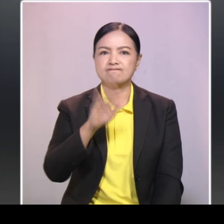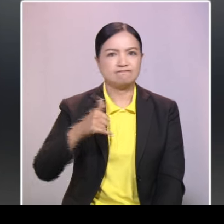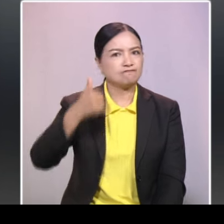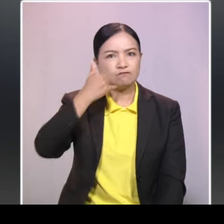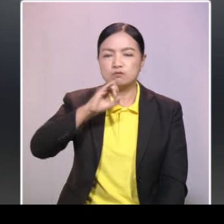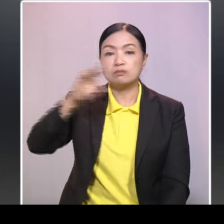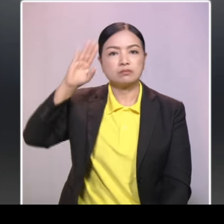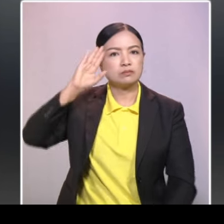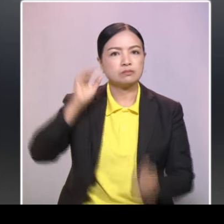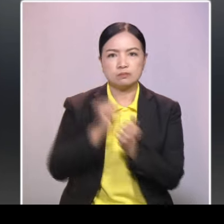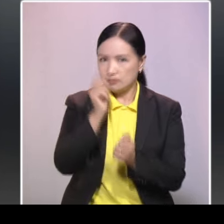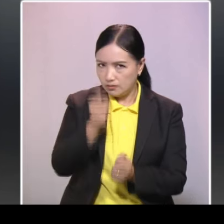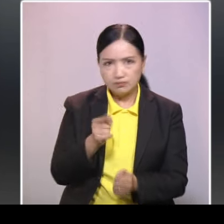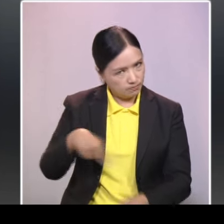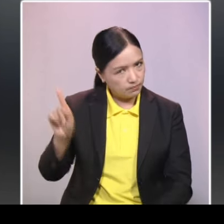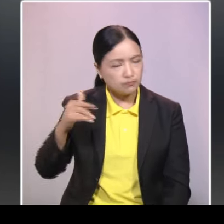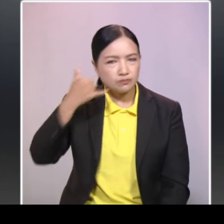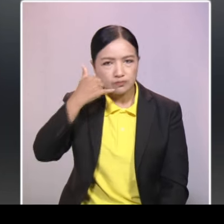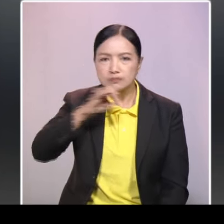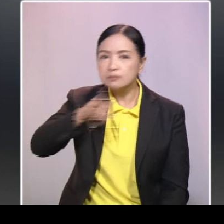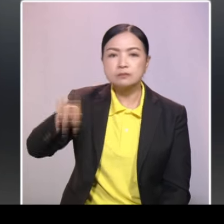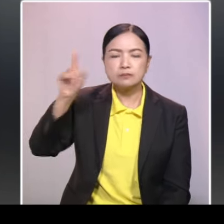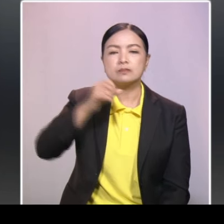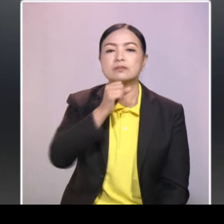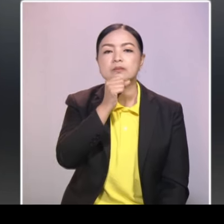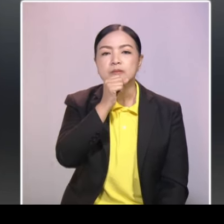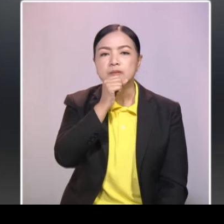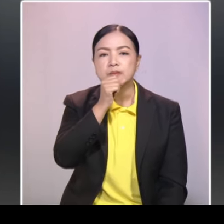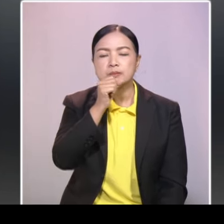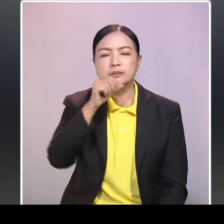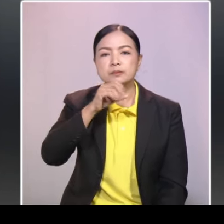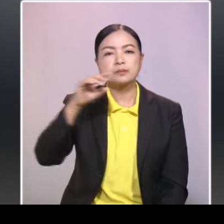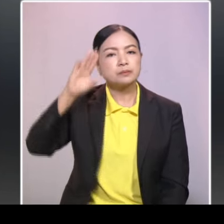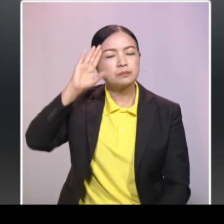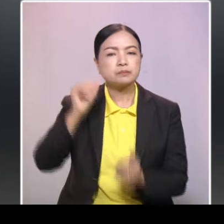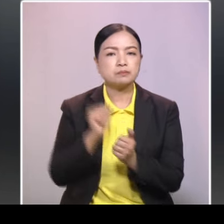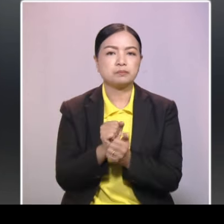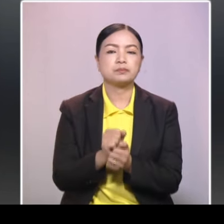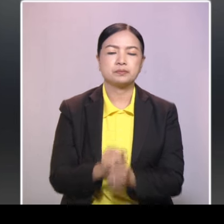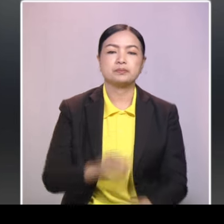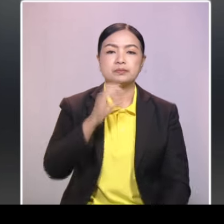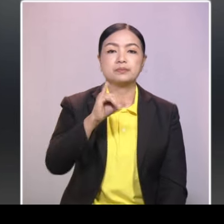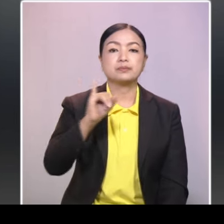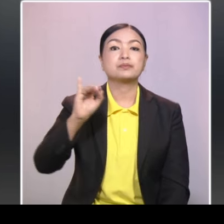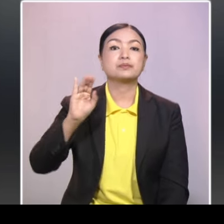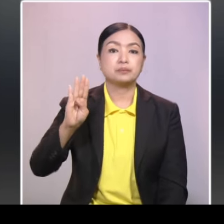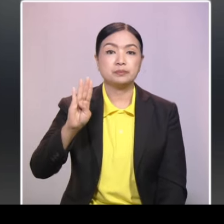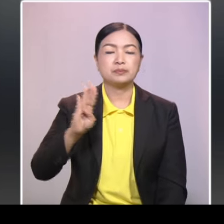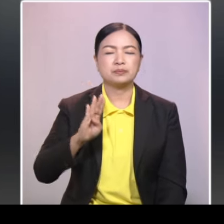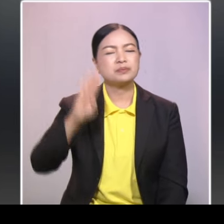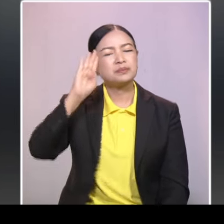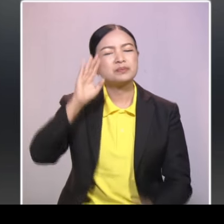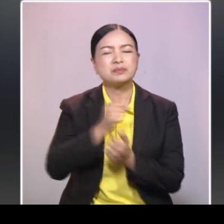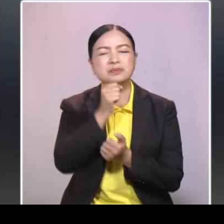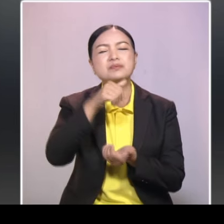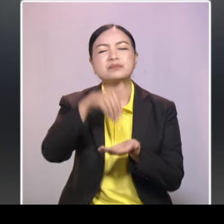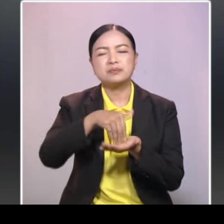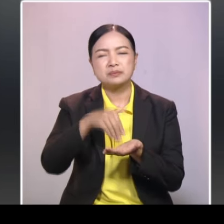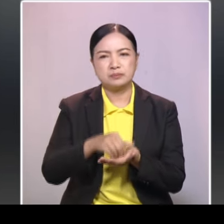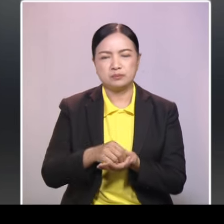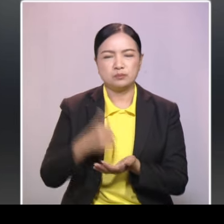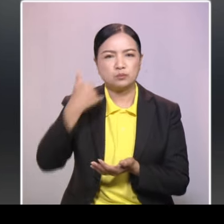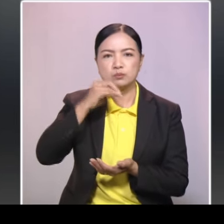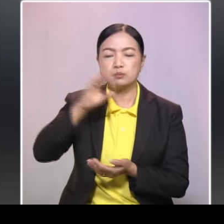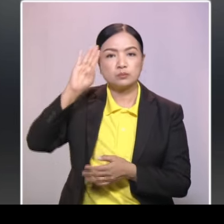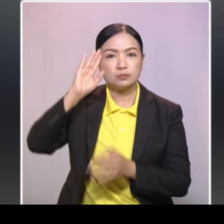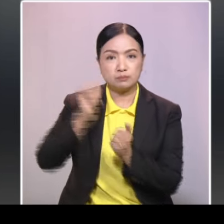อกเจา้าที่ตัวจริงเลยครับที่ตำรวจสอบสวนกลาง หรือ CIBแจ้งเบาะแสให้ตำรวจจริง ไปจับตำรวจปรอมนี่